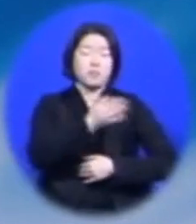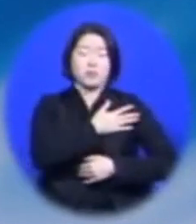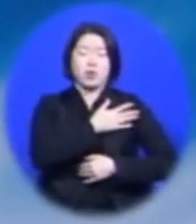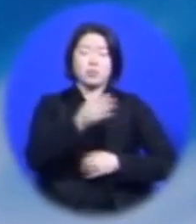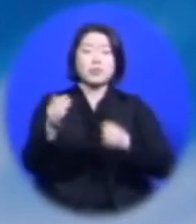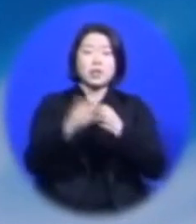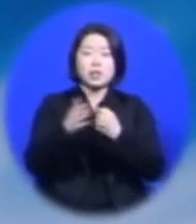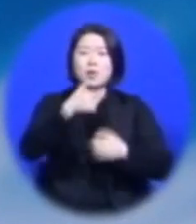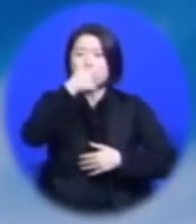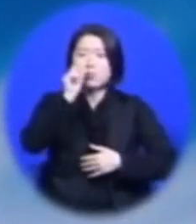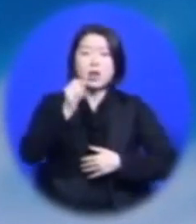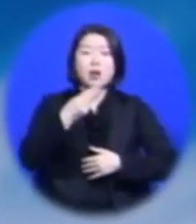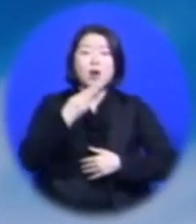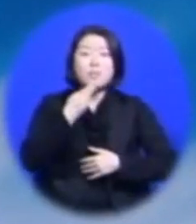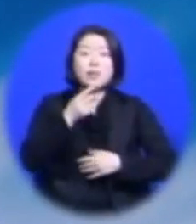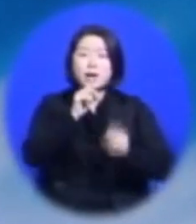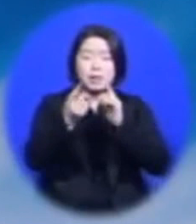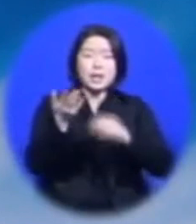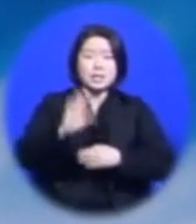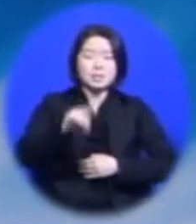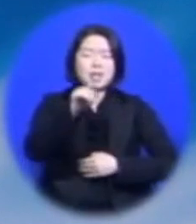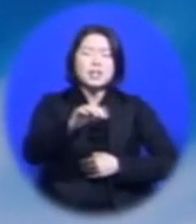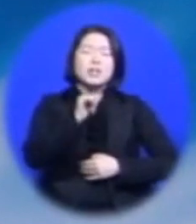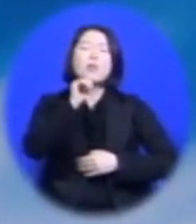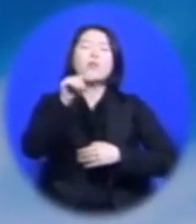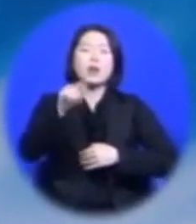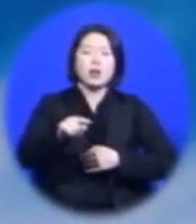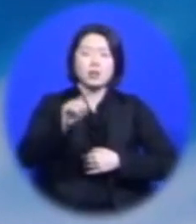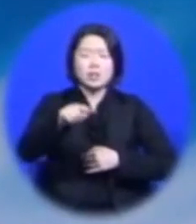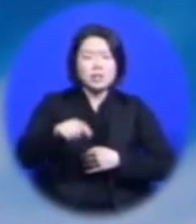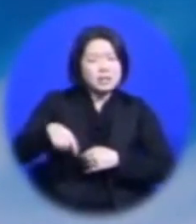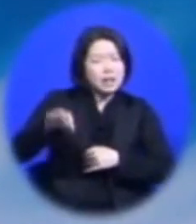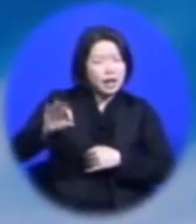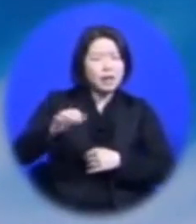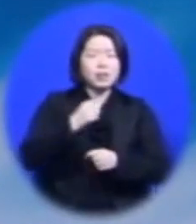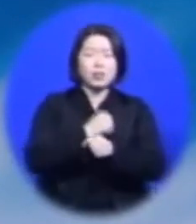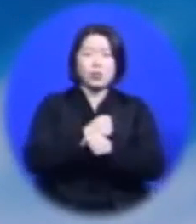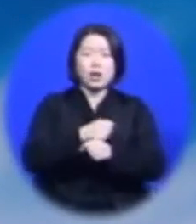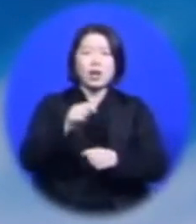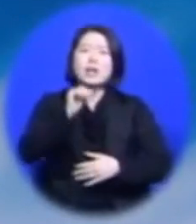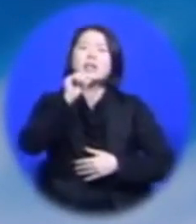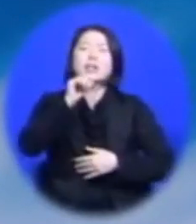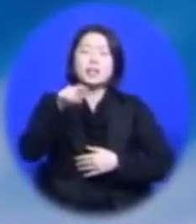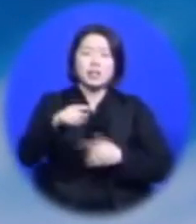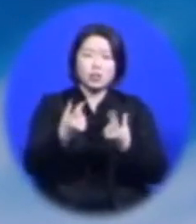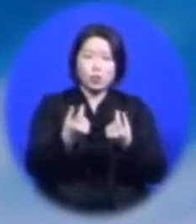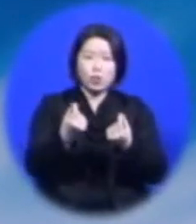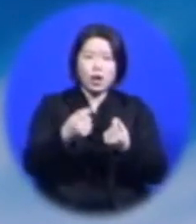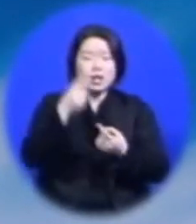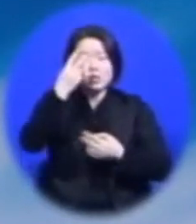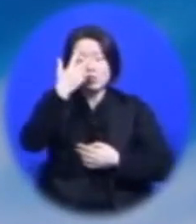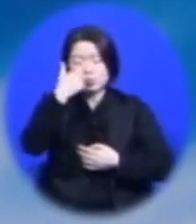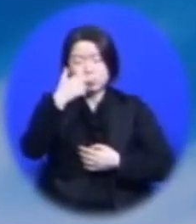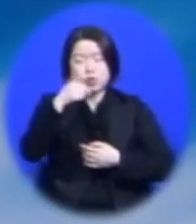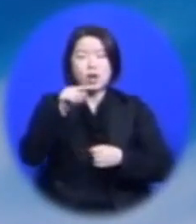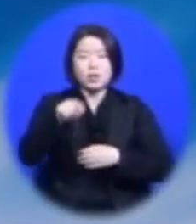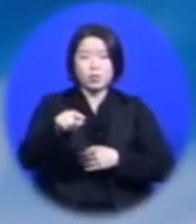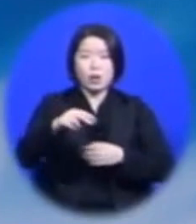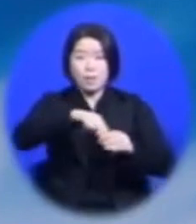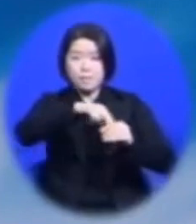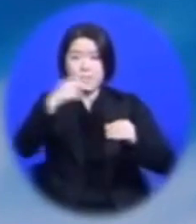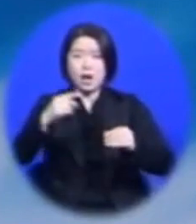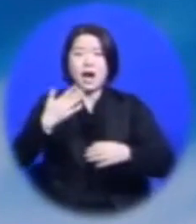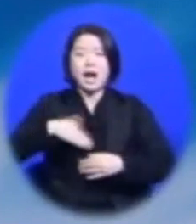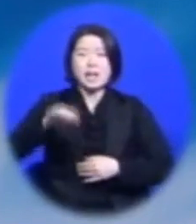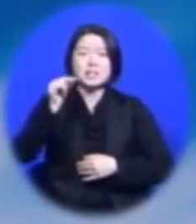부유하여 부족한 것이 없다 하나 내 공고한 것과 가련한 것과 가난한 것과 눈먼 것과 벌거벗은 것을